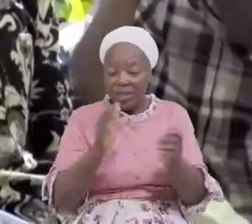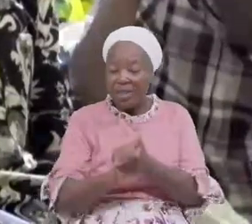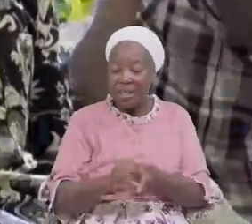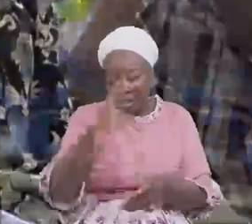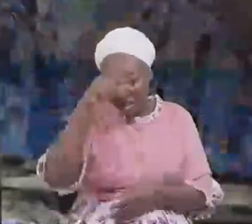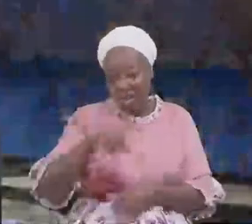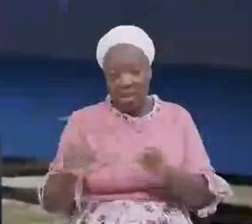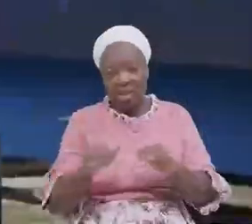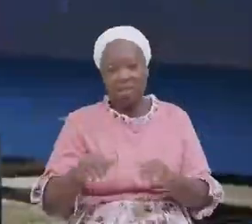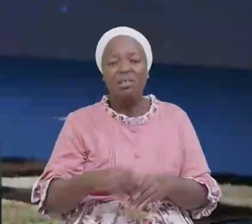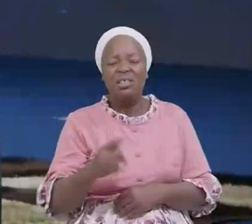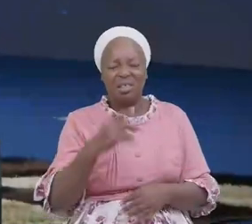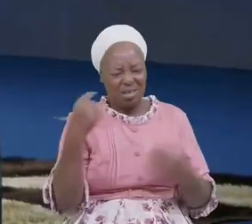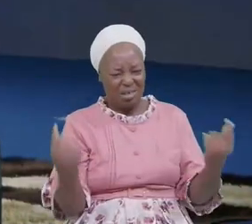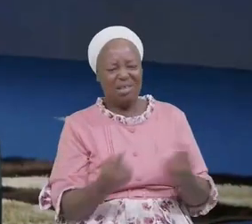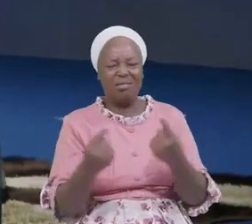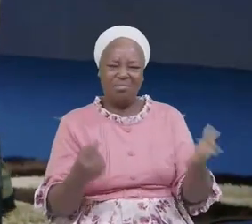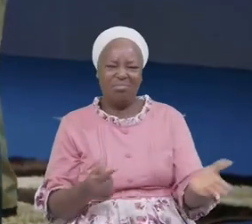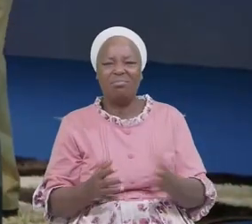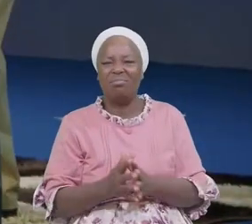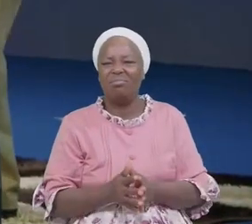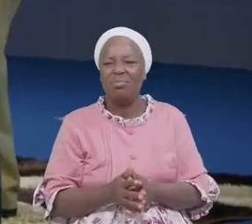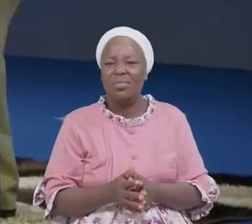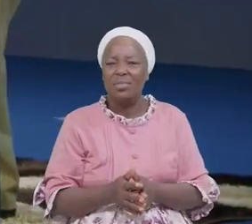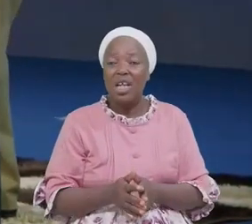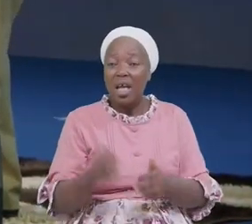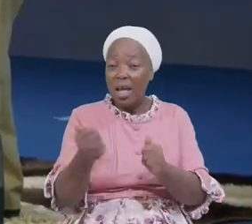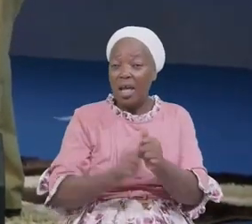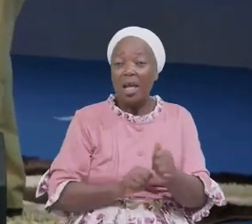Tout ce qu'il faisait était entaché de péché.